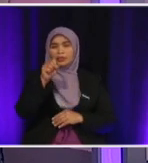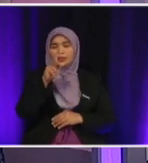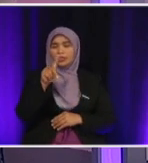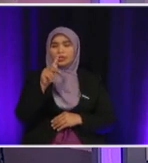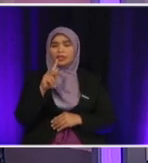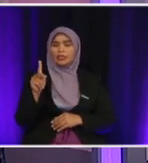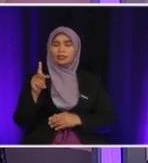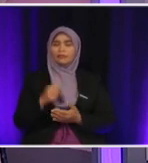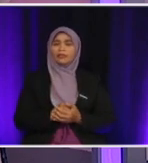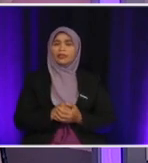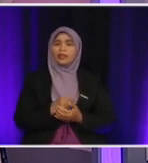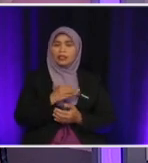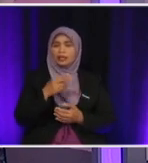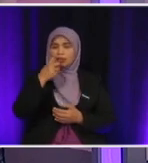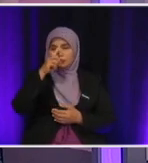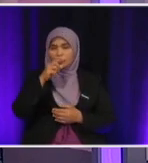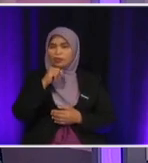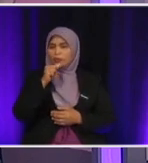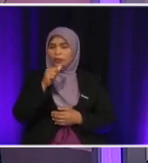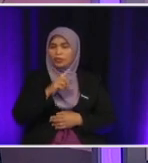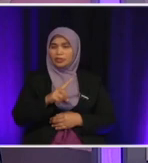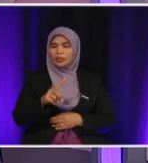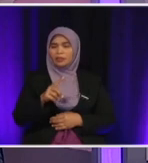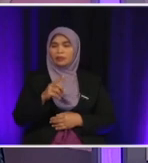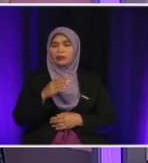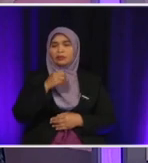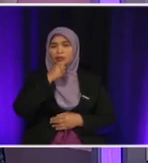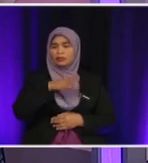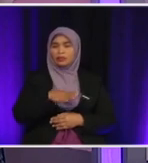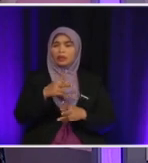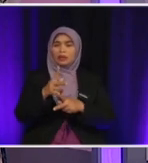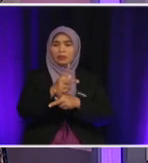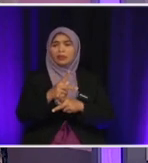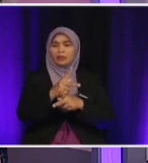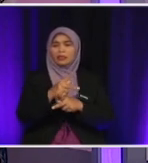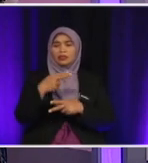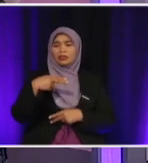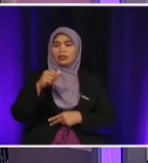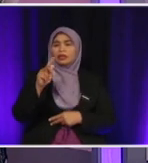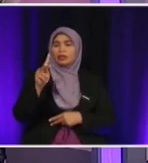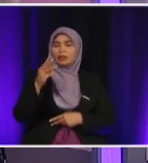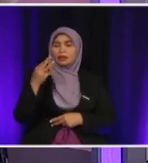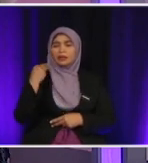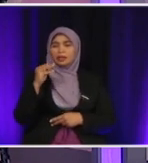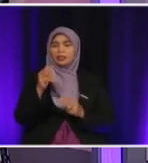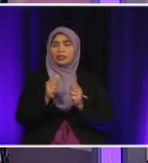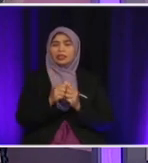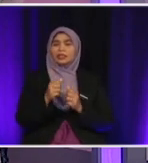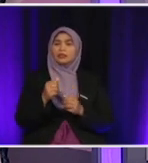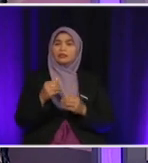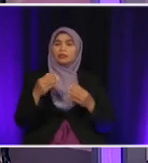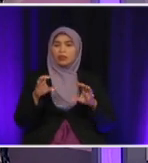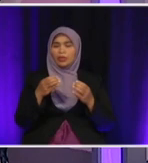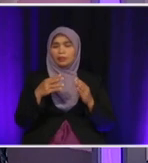Rasulullah memelihara hak mereka dengan mewujudkan perjanjian-perjanjian damai dan